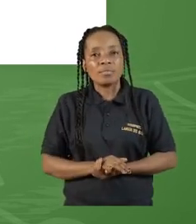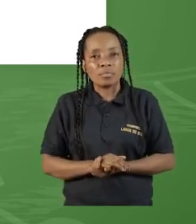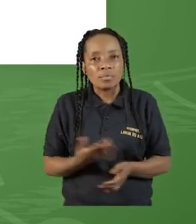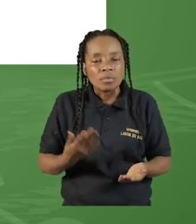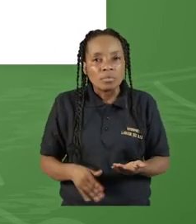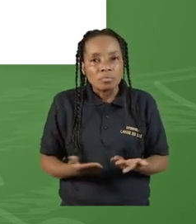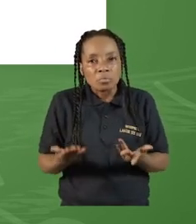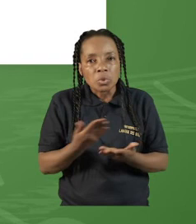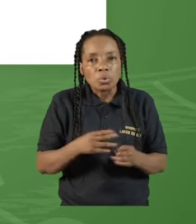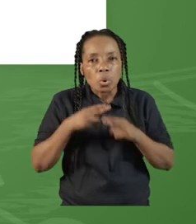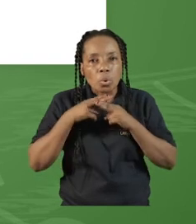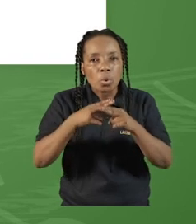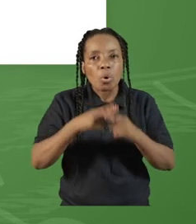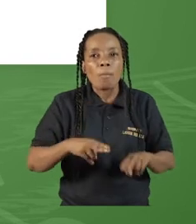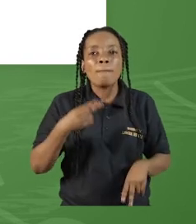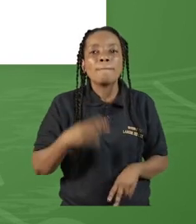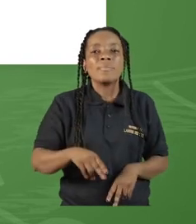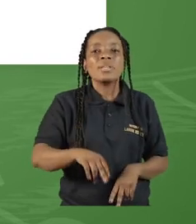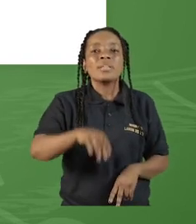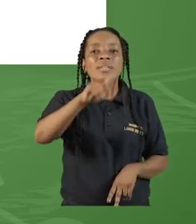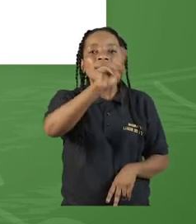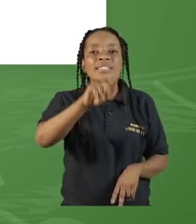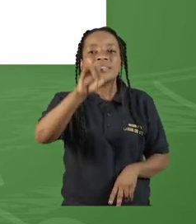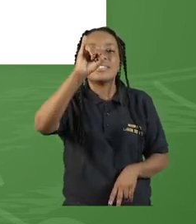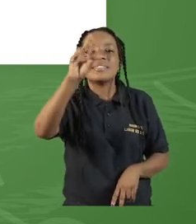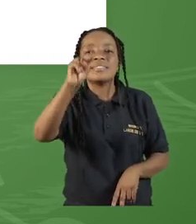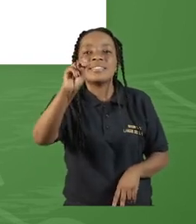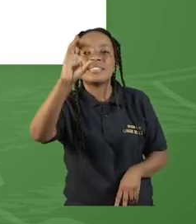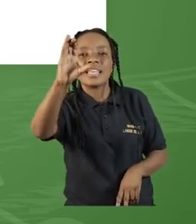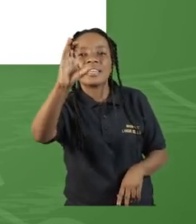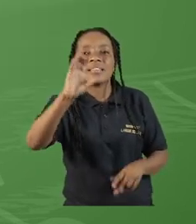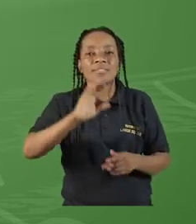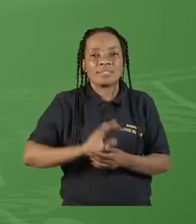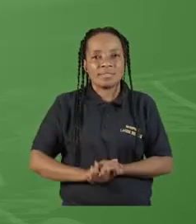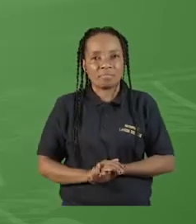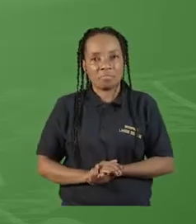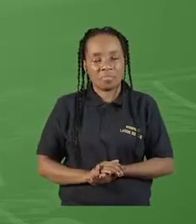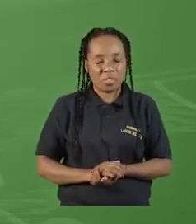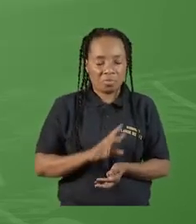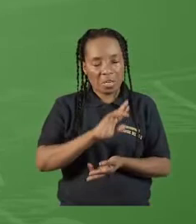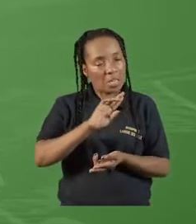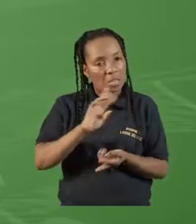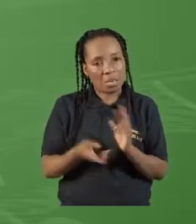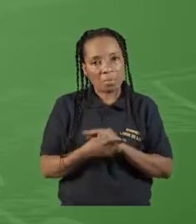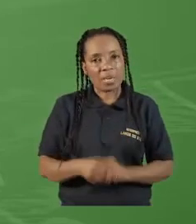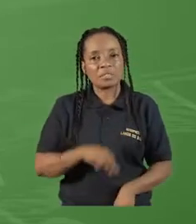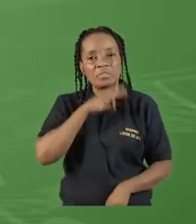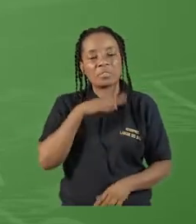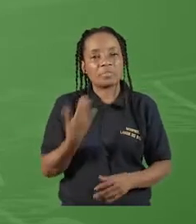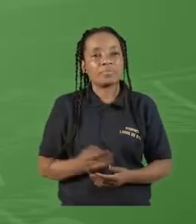comme le zinc qui s'oxydera à la place du fer. Au cours de cette